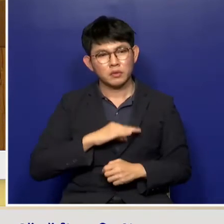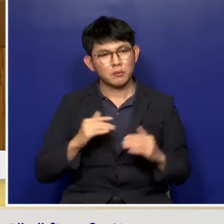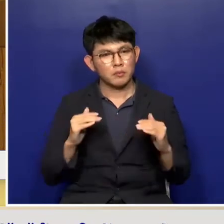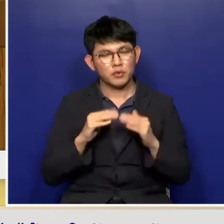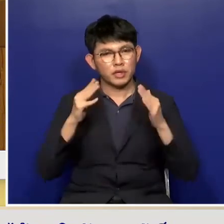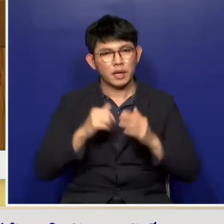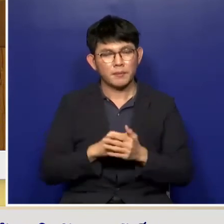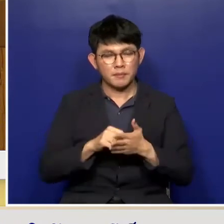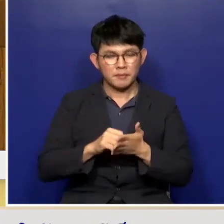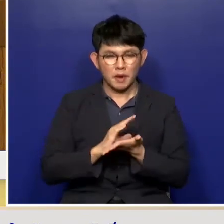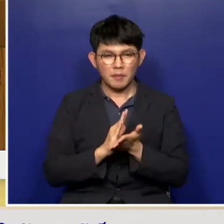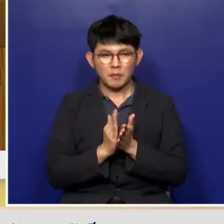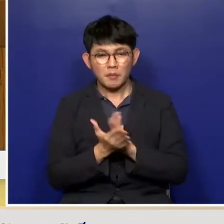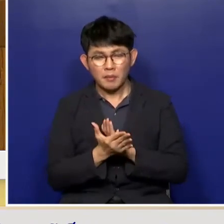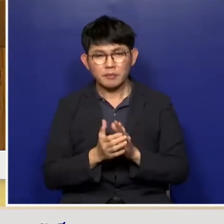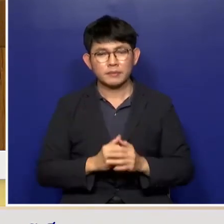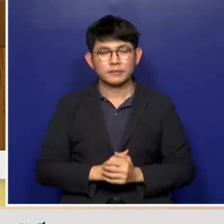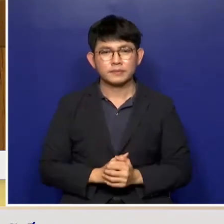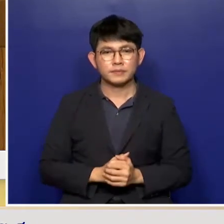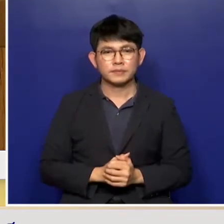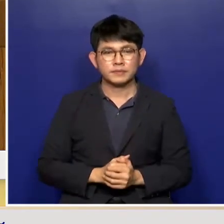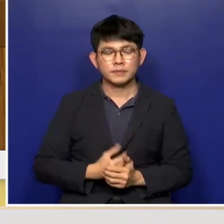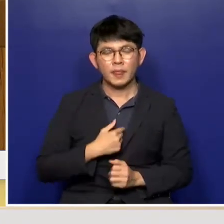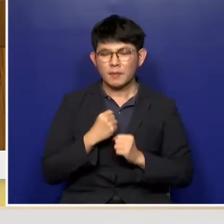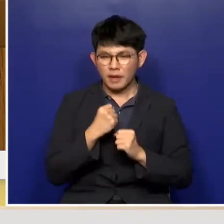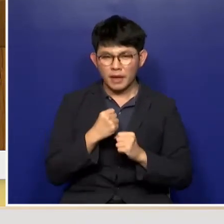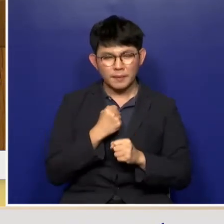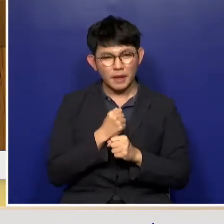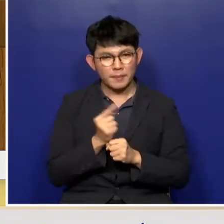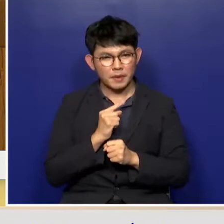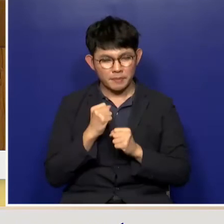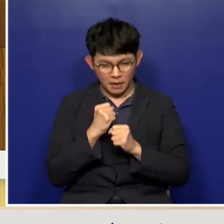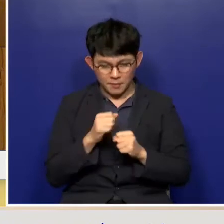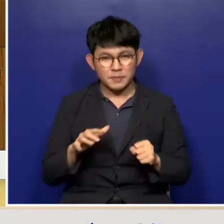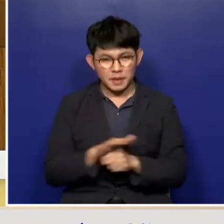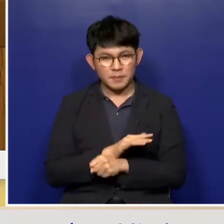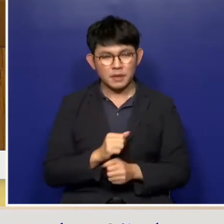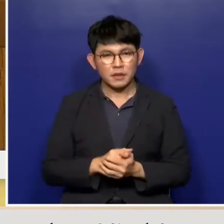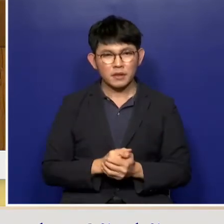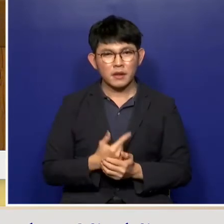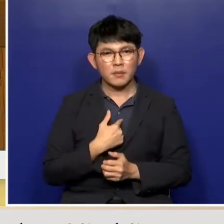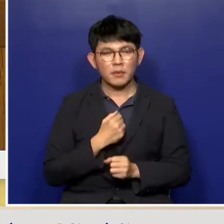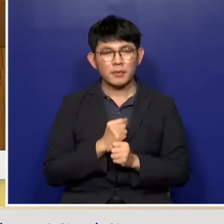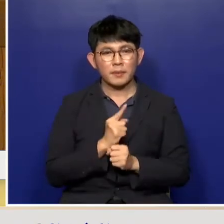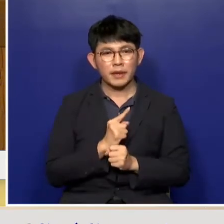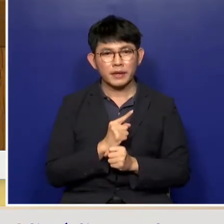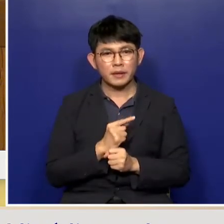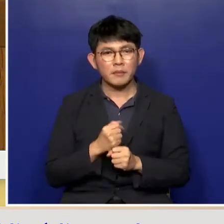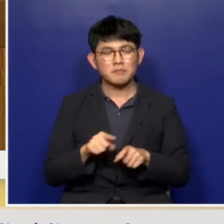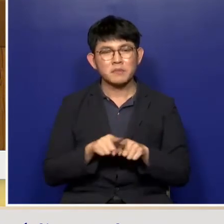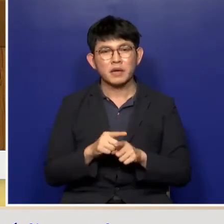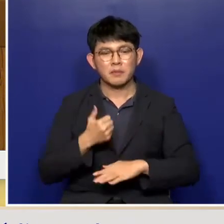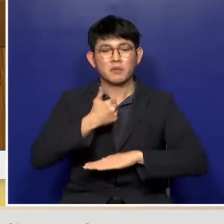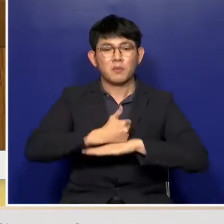ปรับโนย์ งรับนี้บ้างผมกพย Leh to stay Honji ที่ฉเรีวหัวโ้